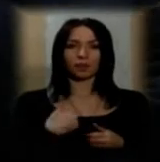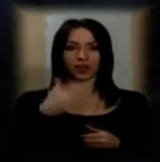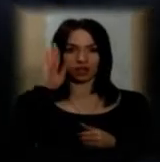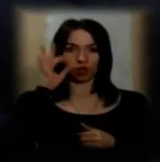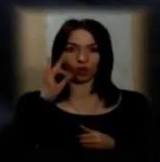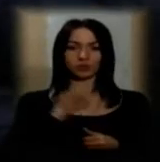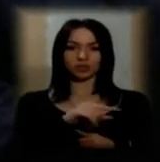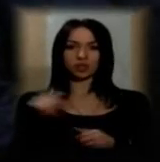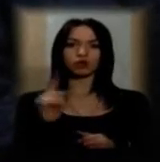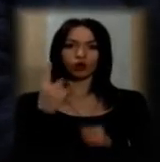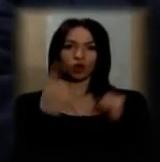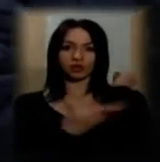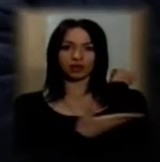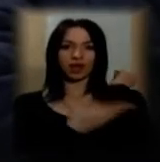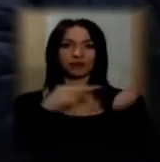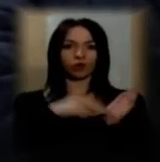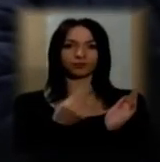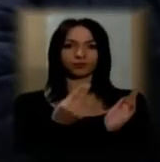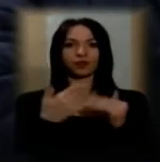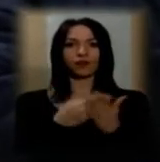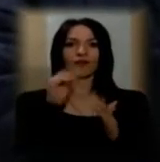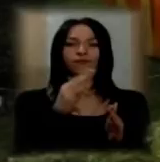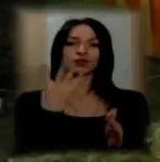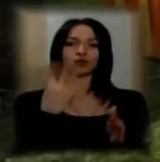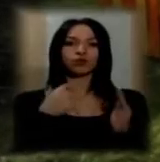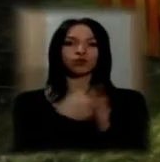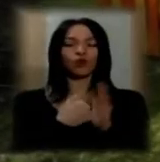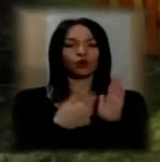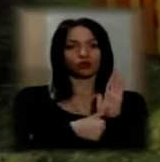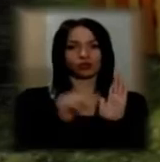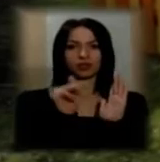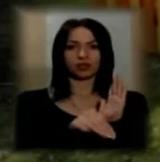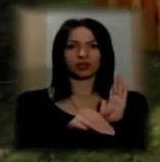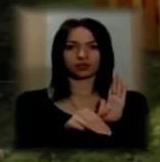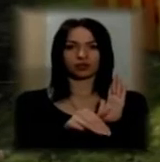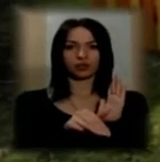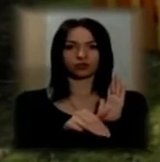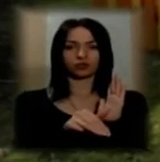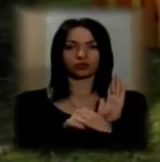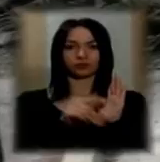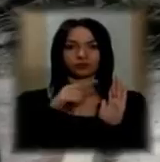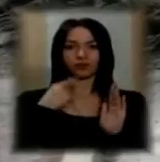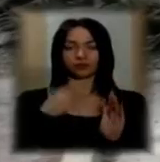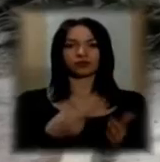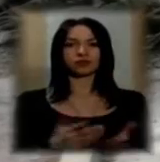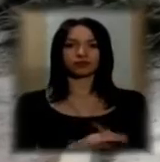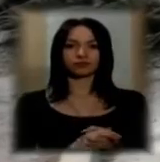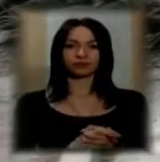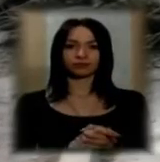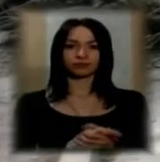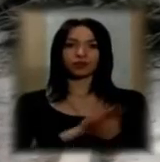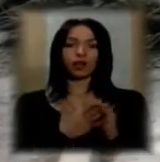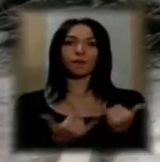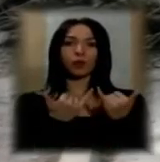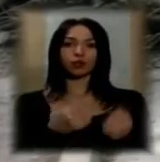одне дерево коштуватиме від 4 до 6 тисяч. Услуги автовишки – одне дерево – 4 тисячі. Послуги автовишки –